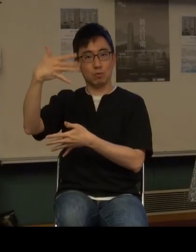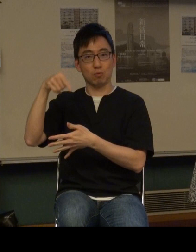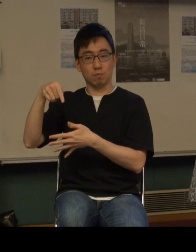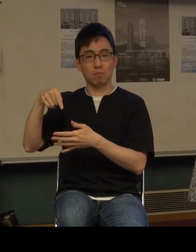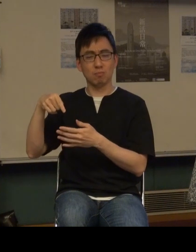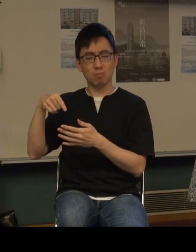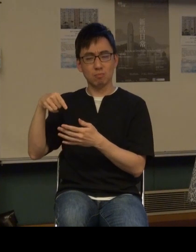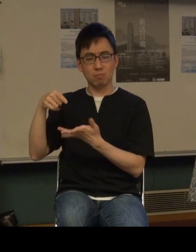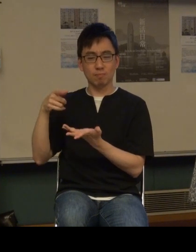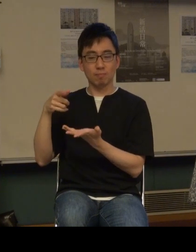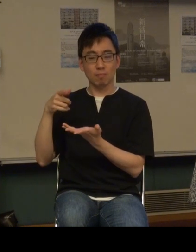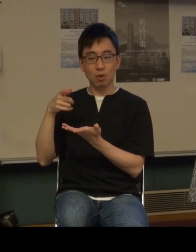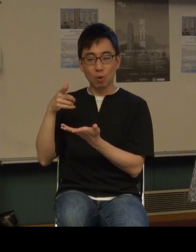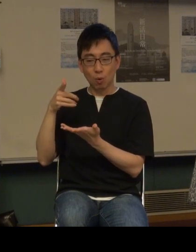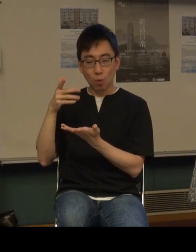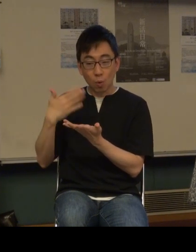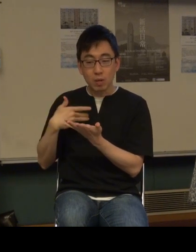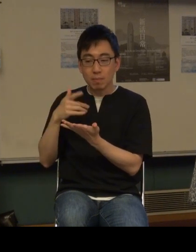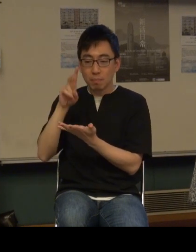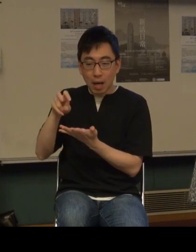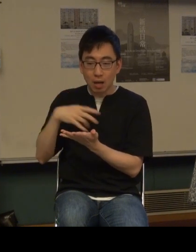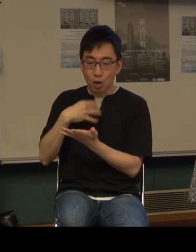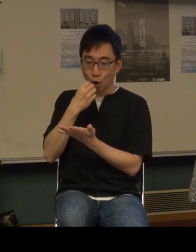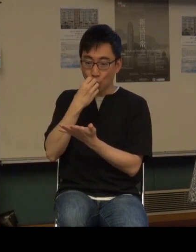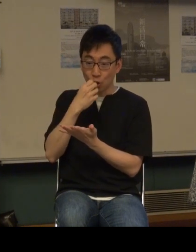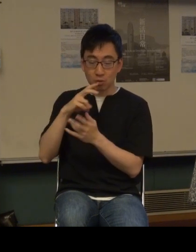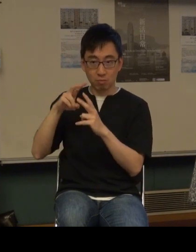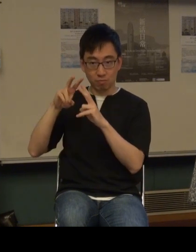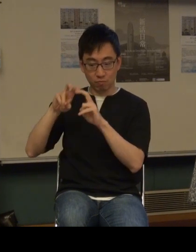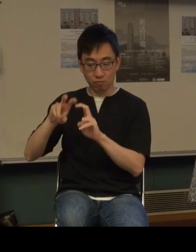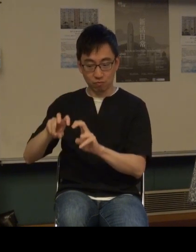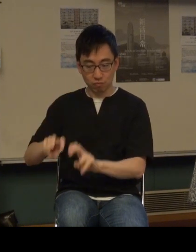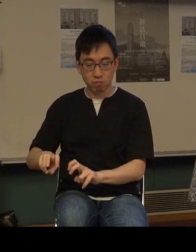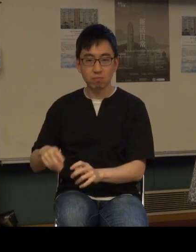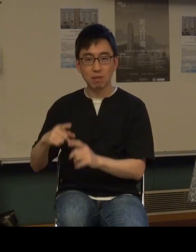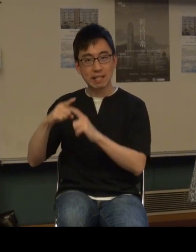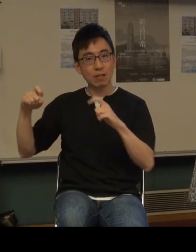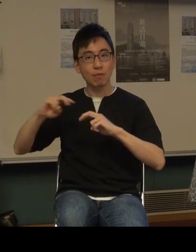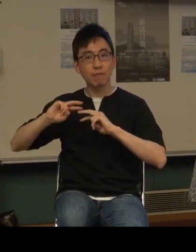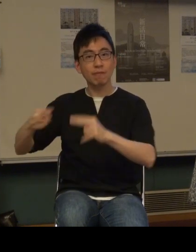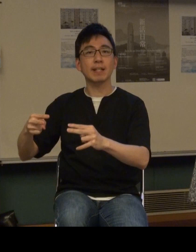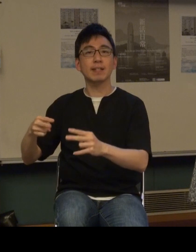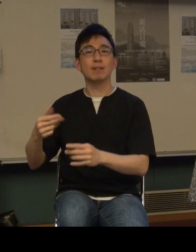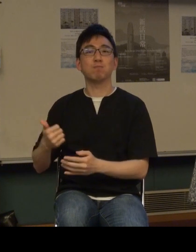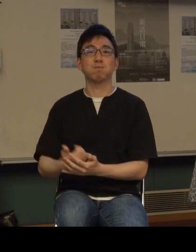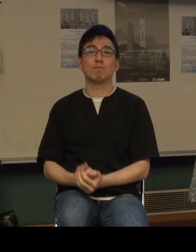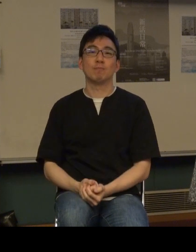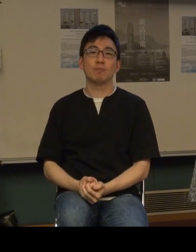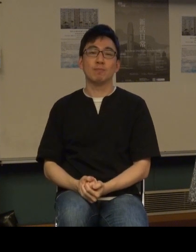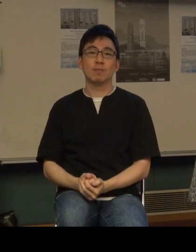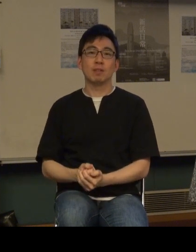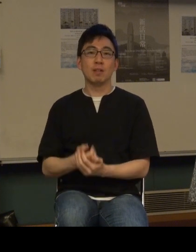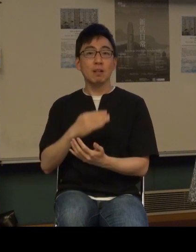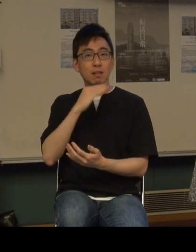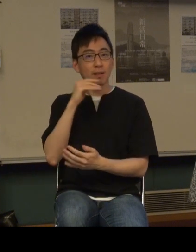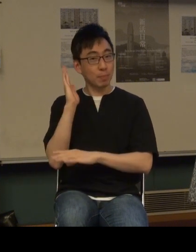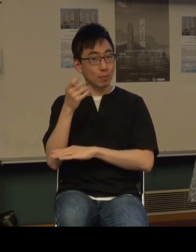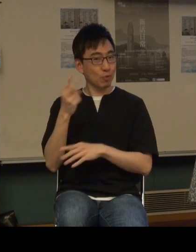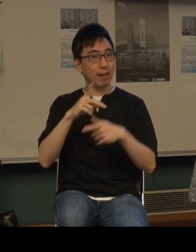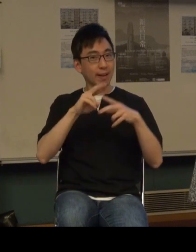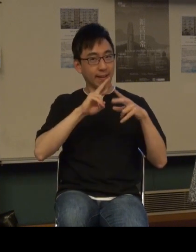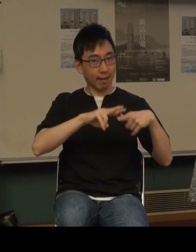種。去挖掘香港的社會發展的一個研究方法。咁我陣間當然佢會再講多好多